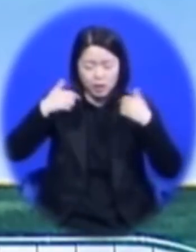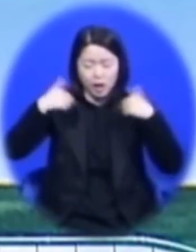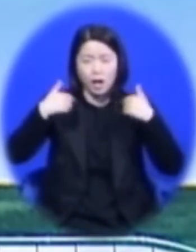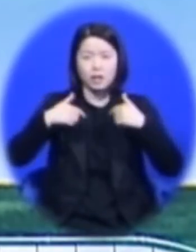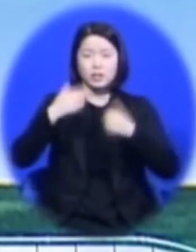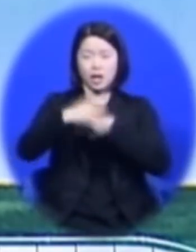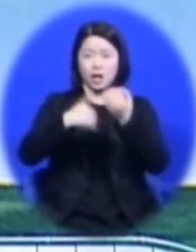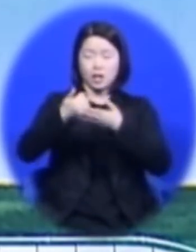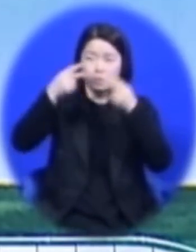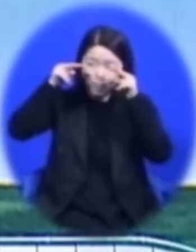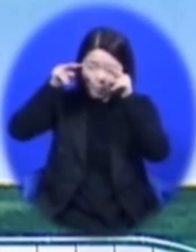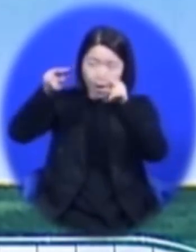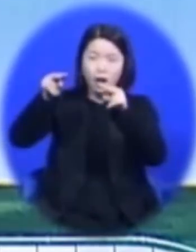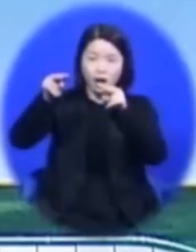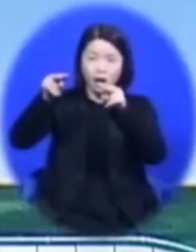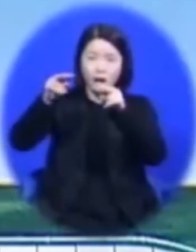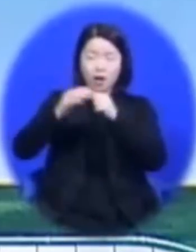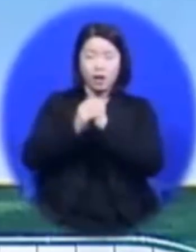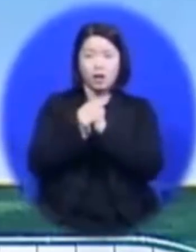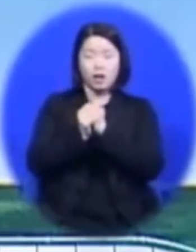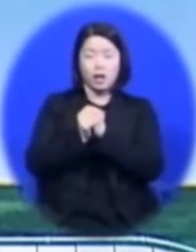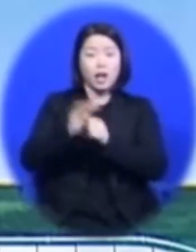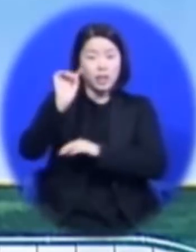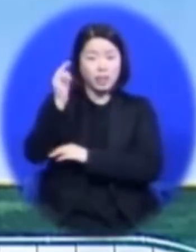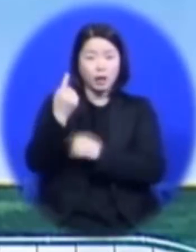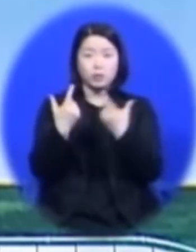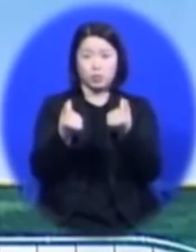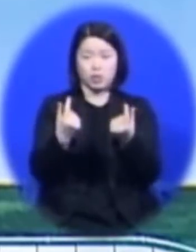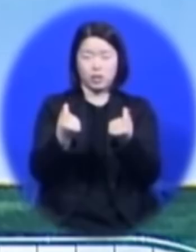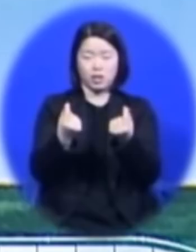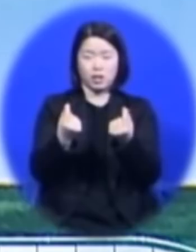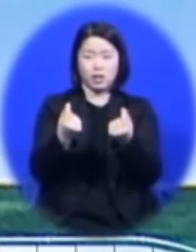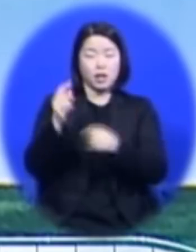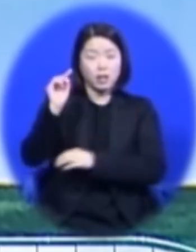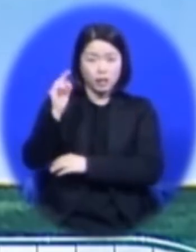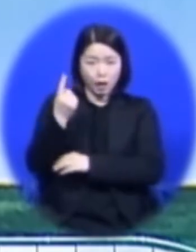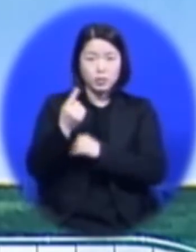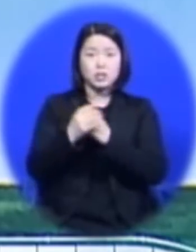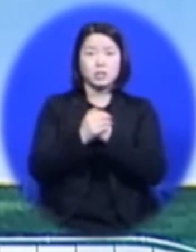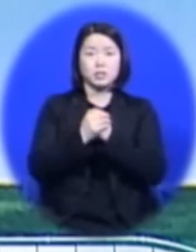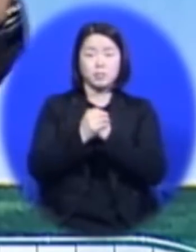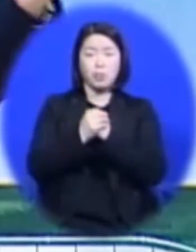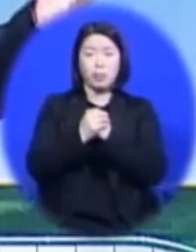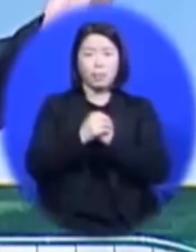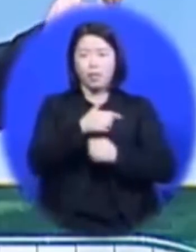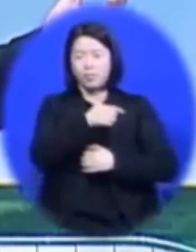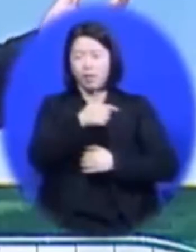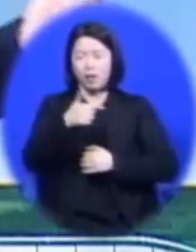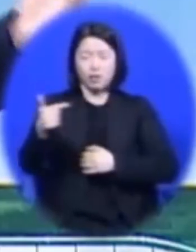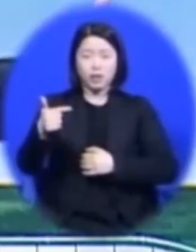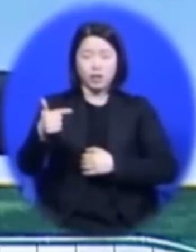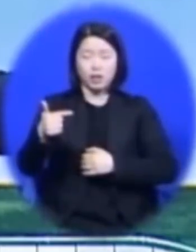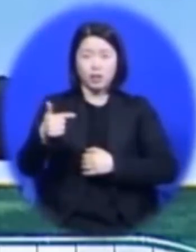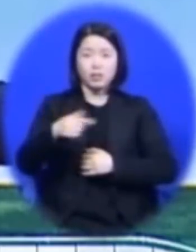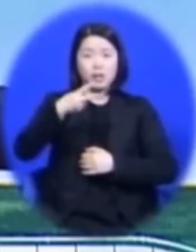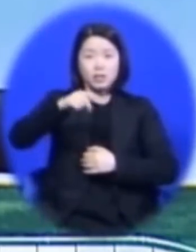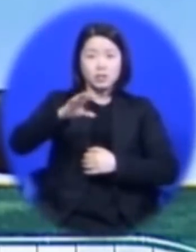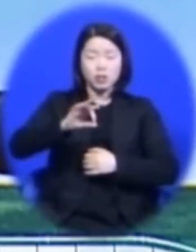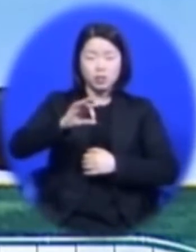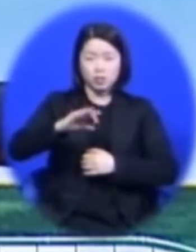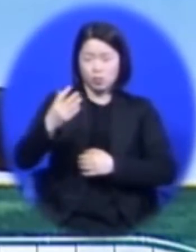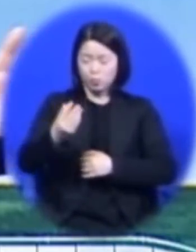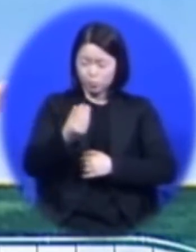것입니다 다윗도 마찬가지입니다 다윗은 대단한 성분이라고